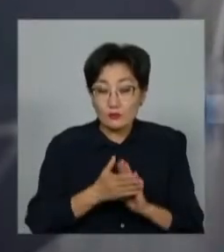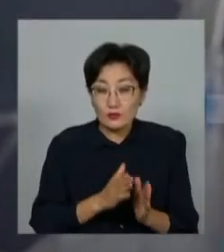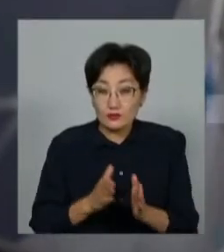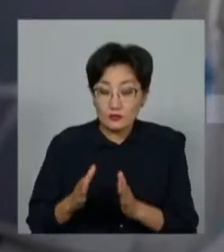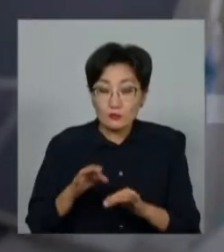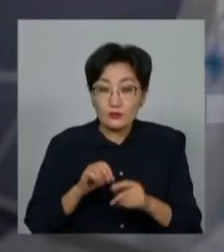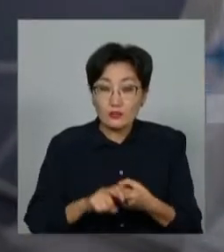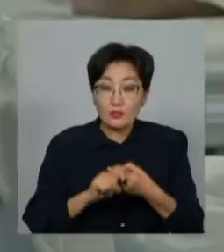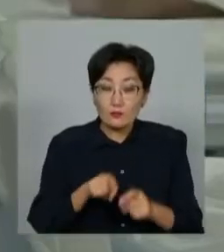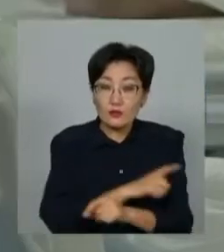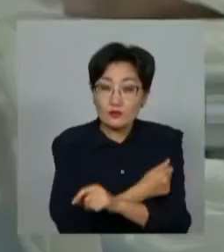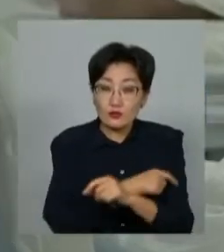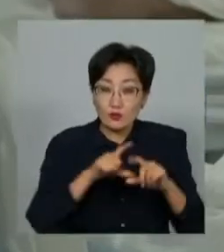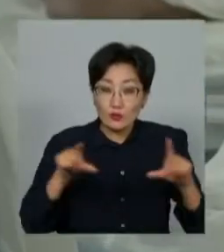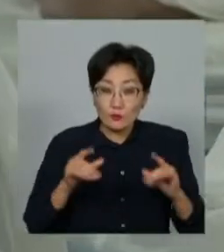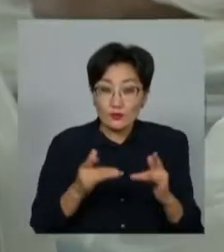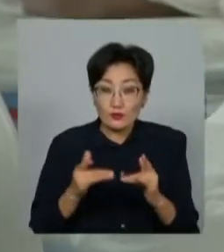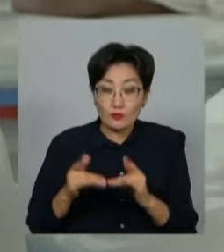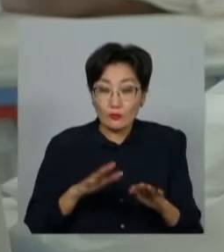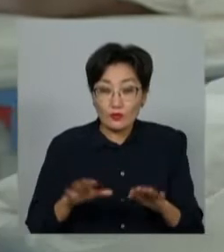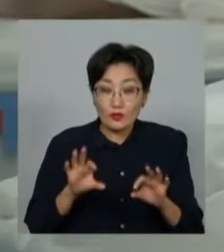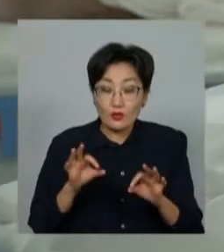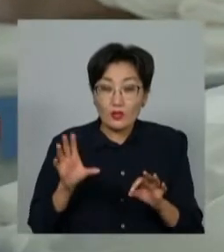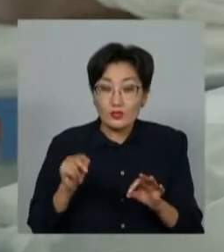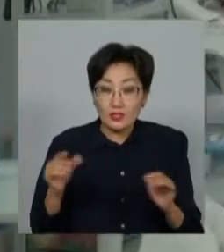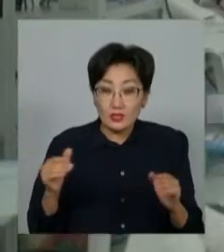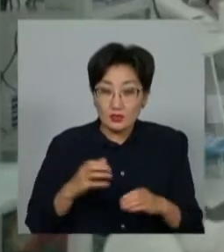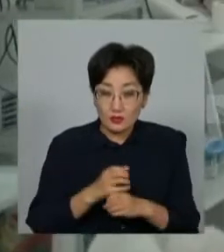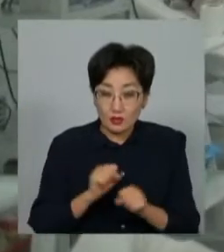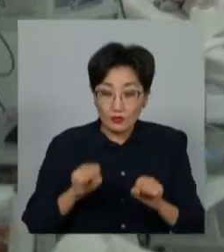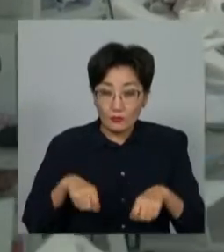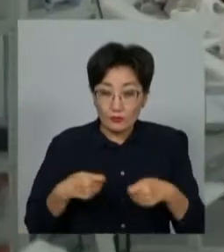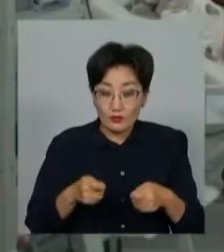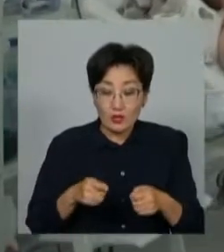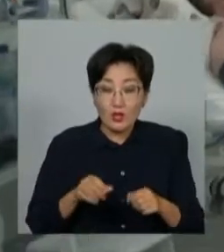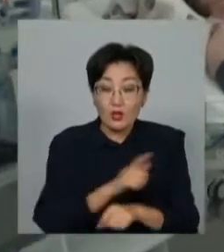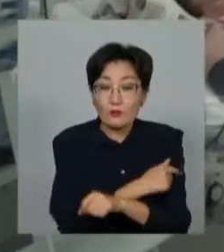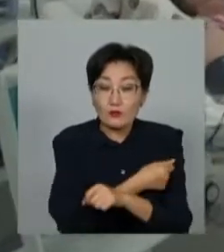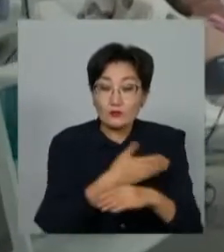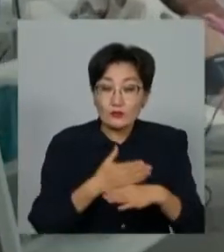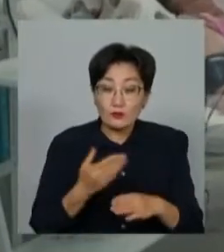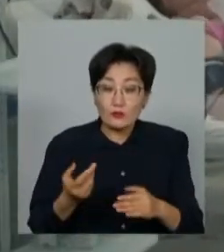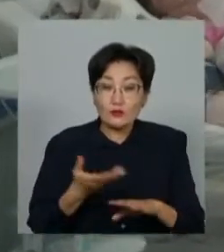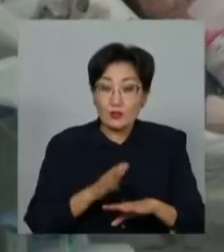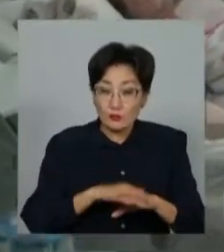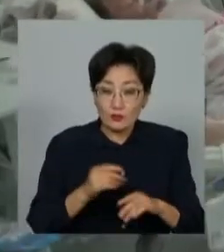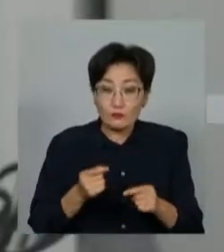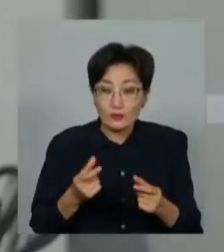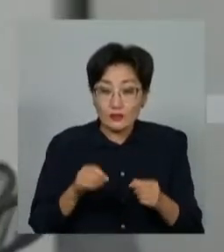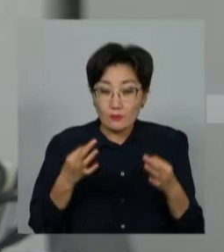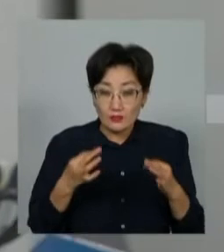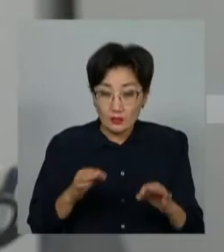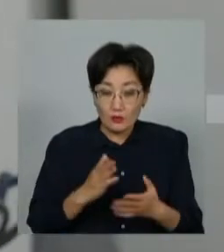тұрақталуы инфекциялық стационарда төсек орындардың санын қысқартуға мүмкіндік беріп отыр. Одан бөлек жедел жәрдемге түскен жүктемеде біршама